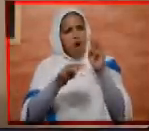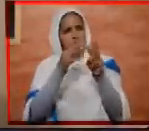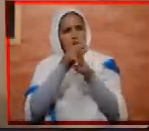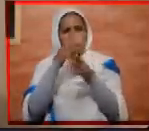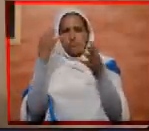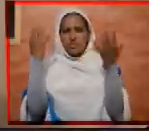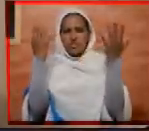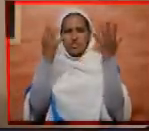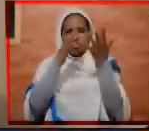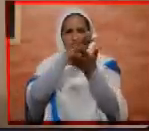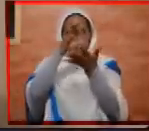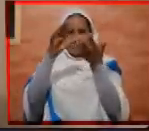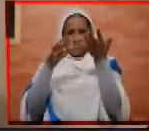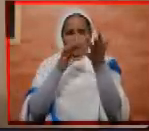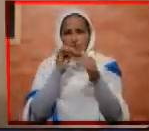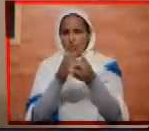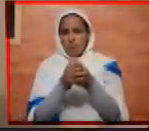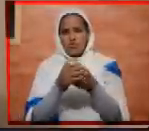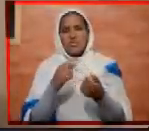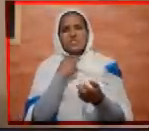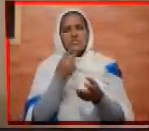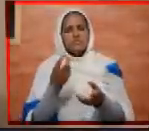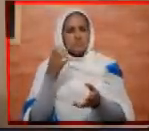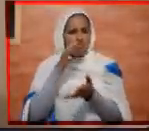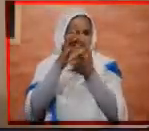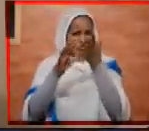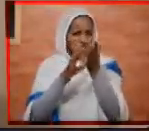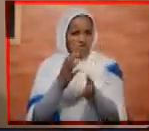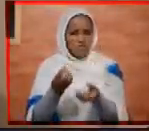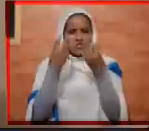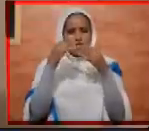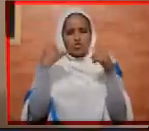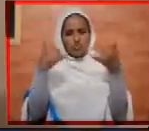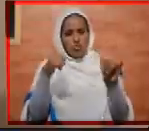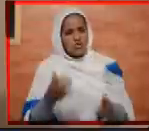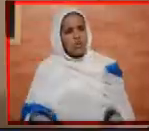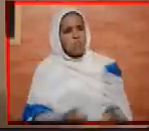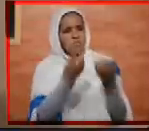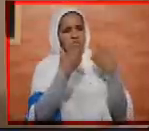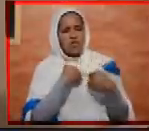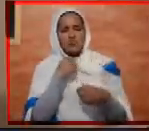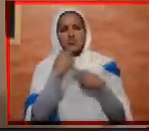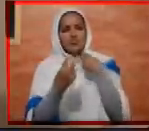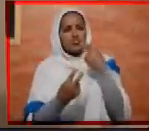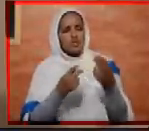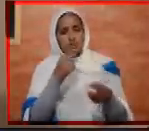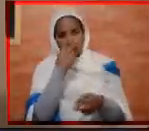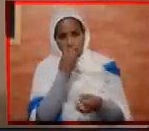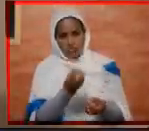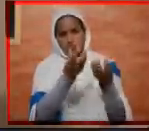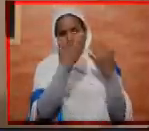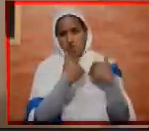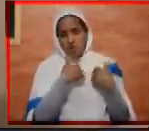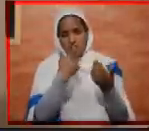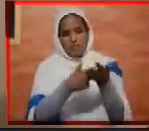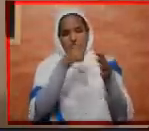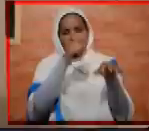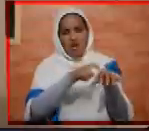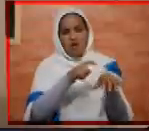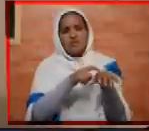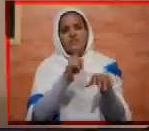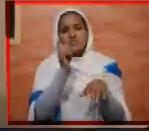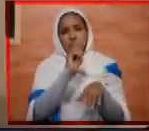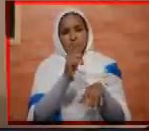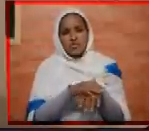ሊሄድ ይችላል እና አሁን ቅድስት ቤተልሔም እንግዲህ ድጓ ምስክር እንደመሆን ይመጣል።